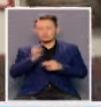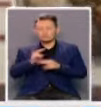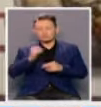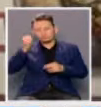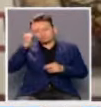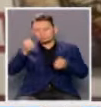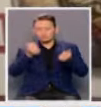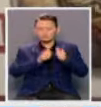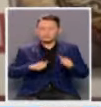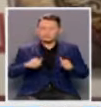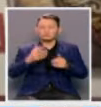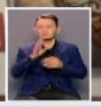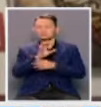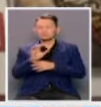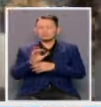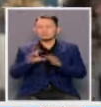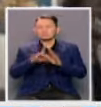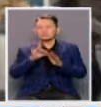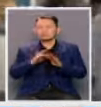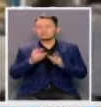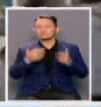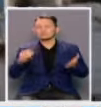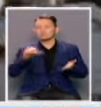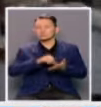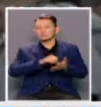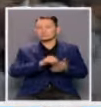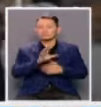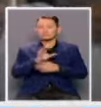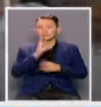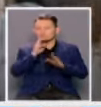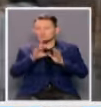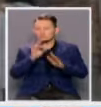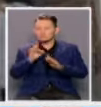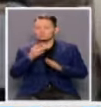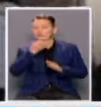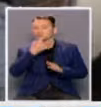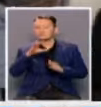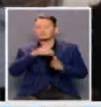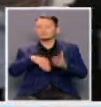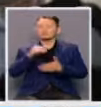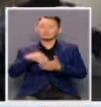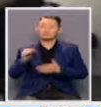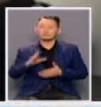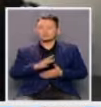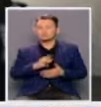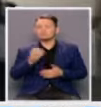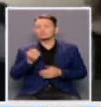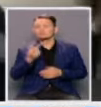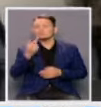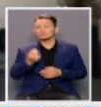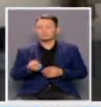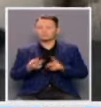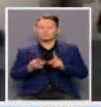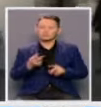музей, галерея басшылары, коллекционерлер, дилерлер суретшілердің деңгейін анықтап ұнаған жұмыстарын сатып алды. Ал шараның екінші күні